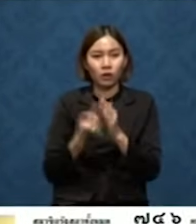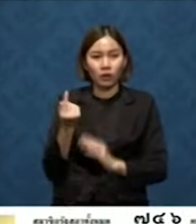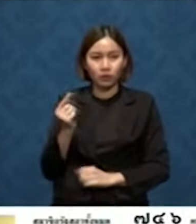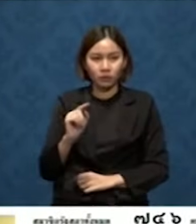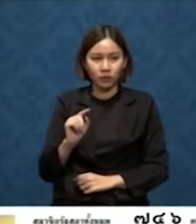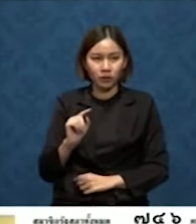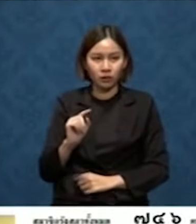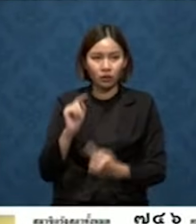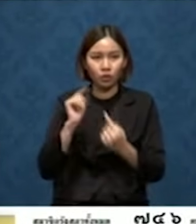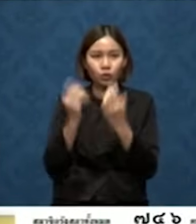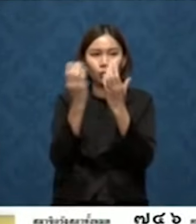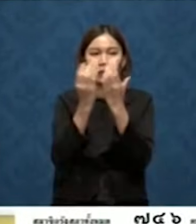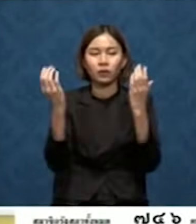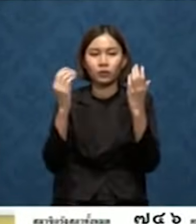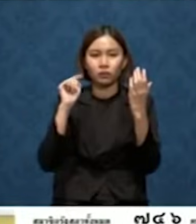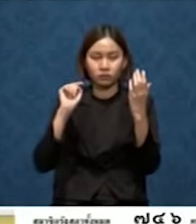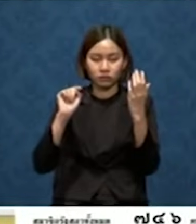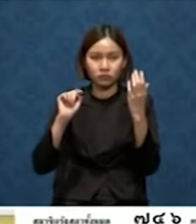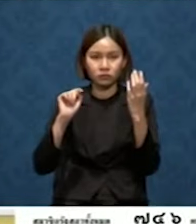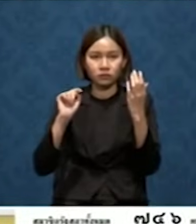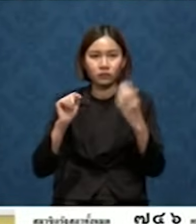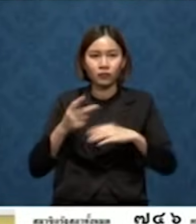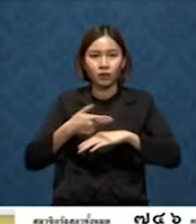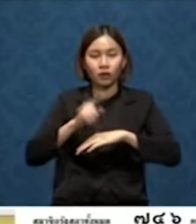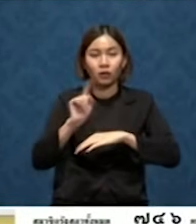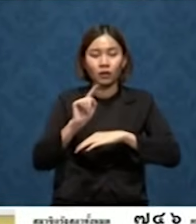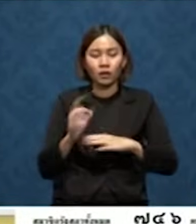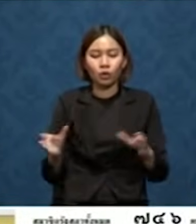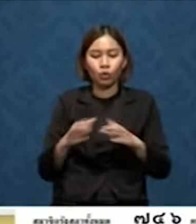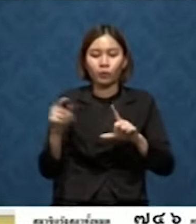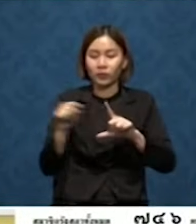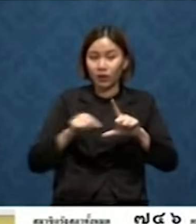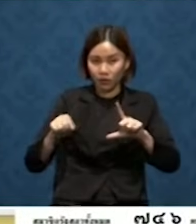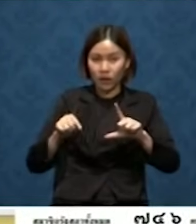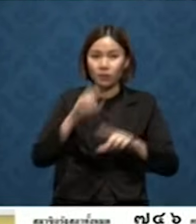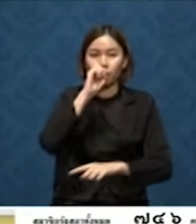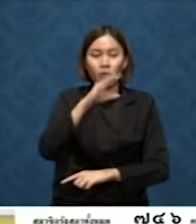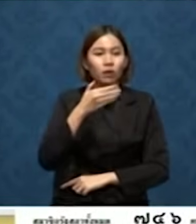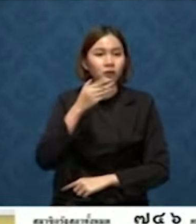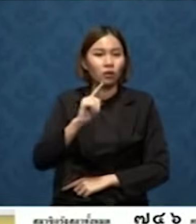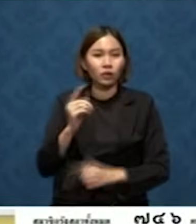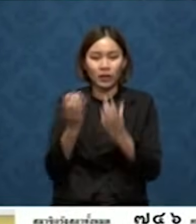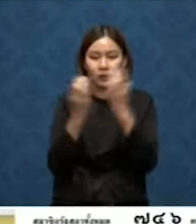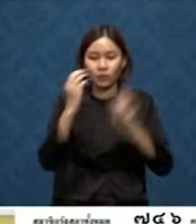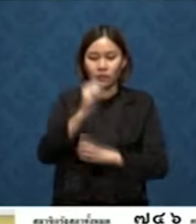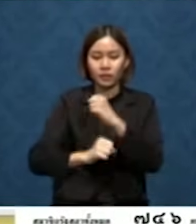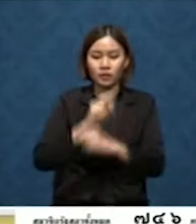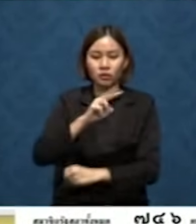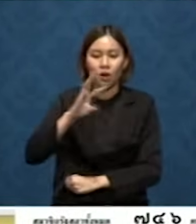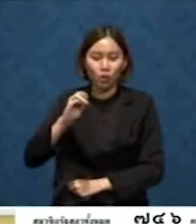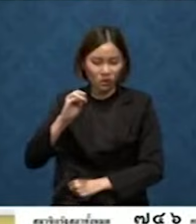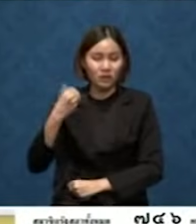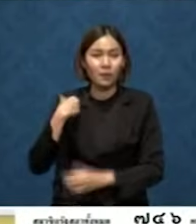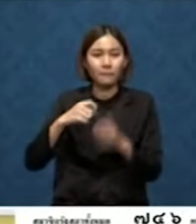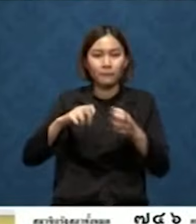ประเด็นเรื่องของรัฐธรรมนูญท่านประธานครับพระก้าวไกลเรายืนยันมาตลอดนะครับว่ารัฐธรรมนูญฉบับ 60นั้นมีปัญหาทั้ง